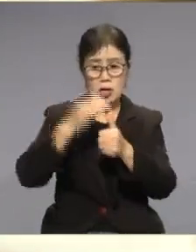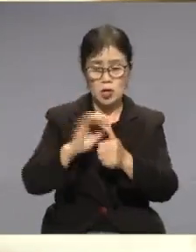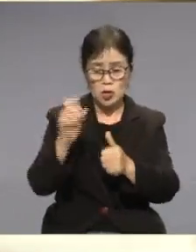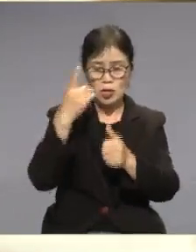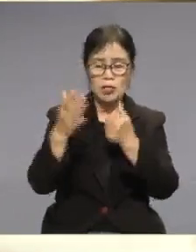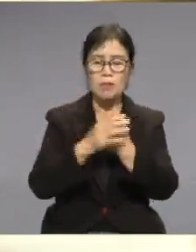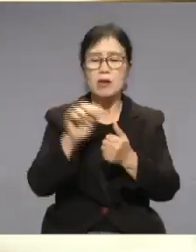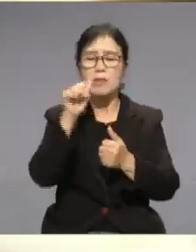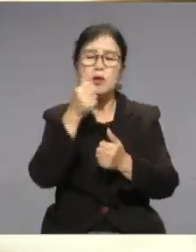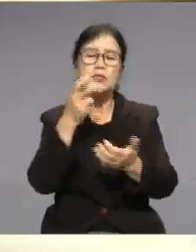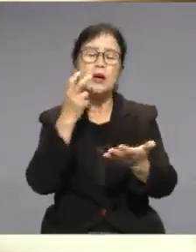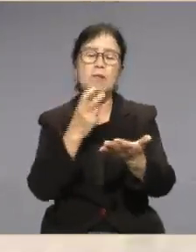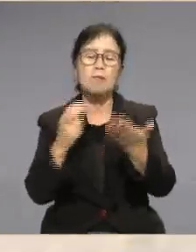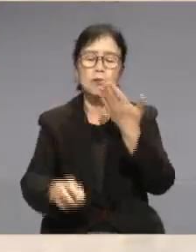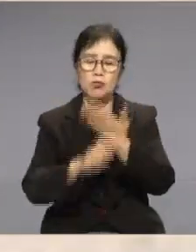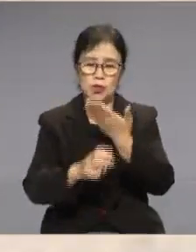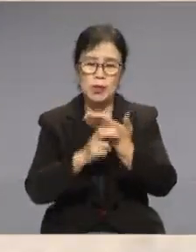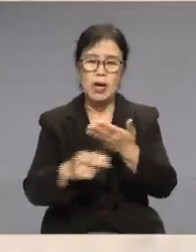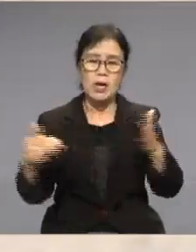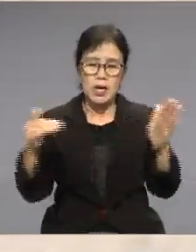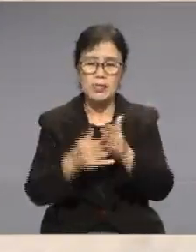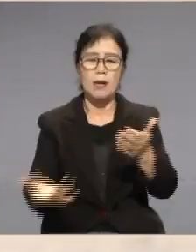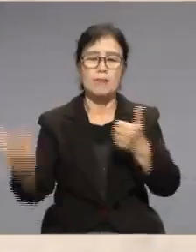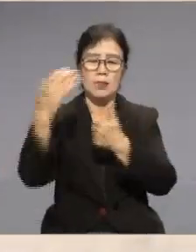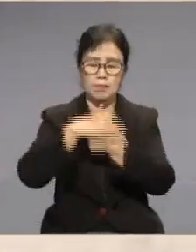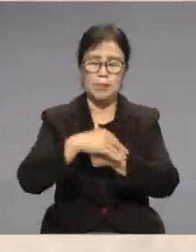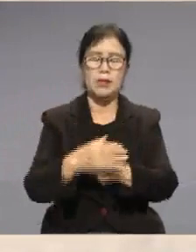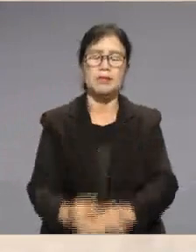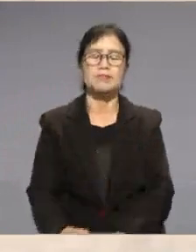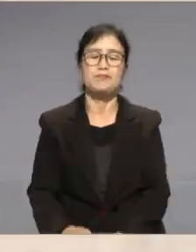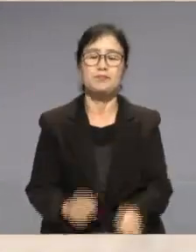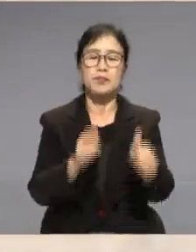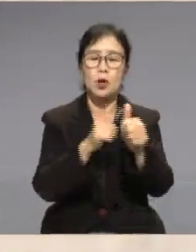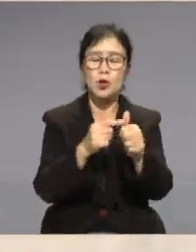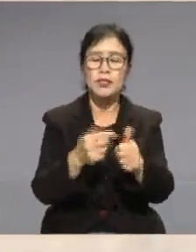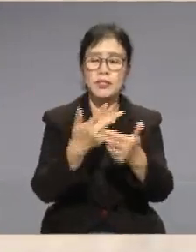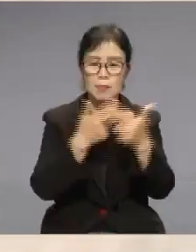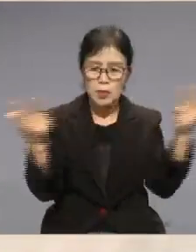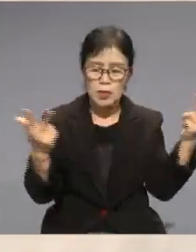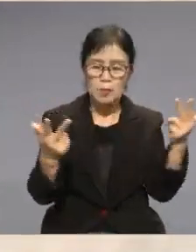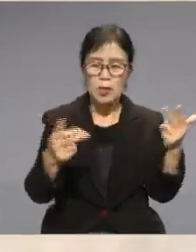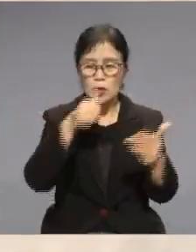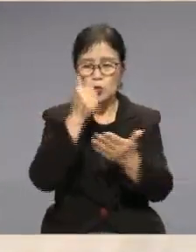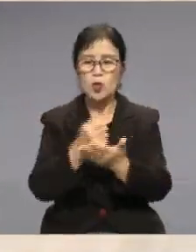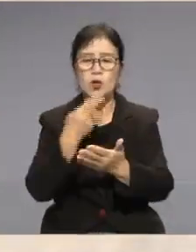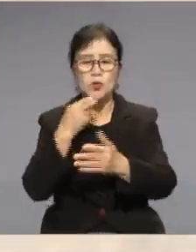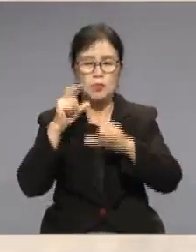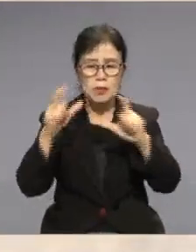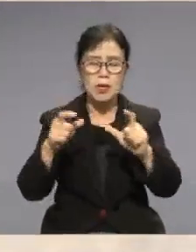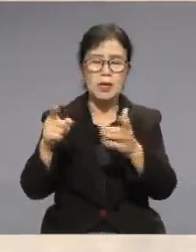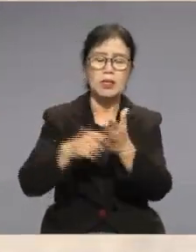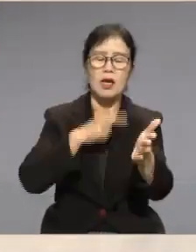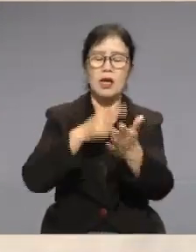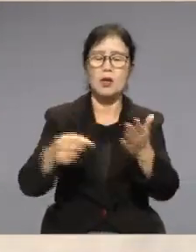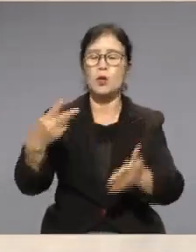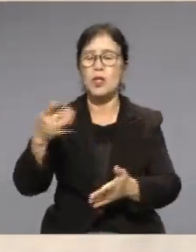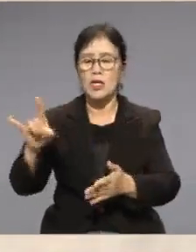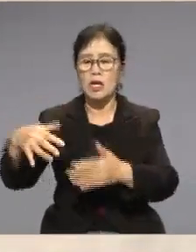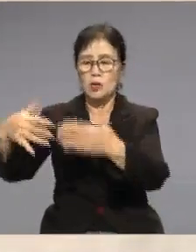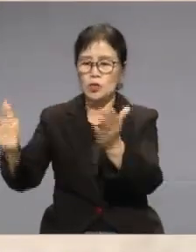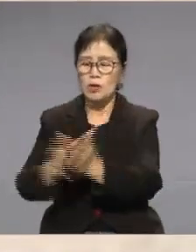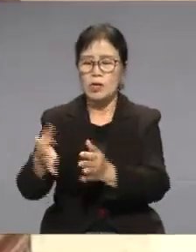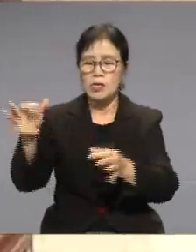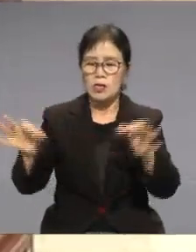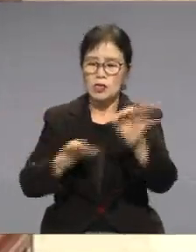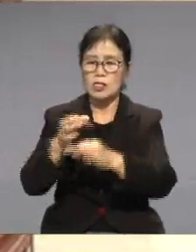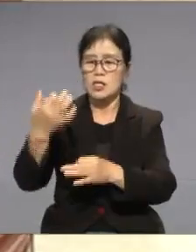변호사법 위반 등 혐의까지 함께 맞습니다 권전 대관은 이재명 대표의 무죄판결 대로 대장 에게 경제적